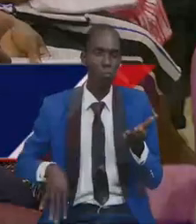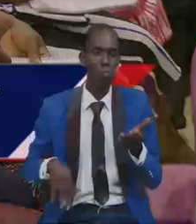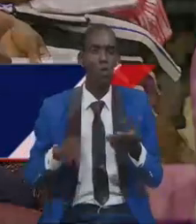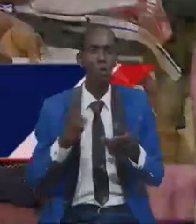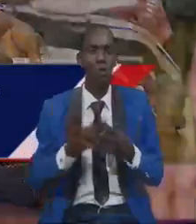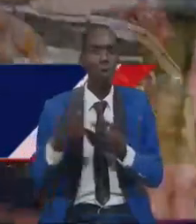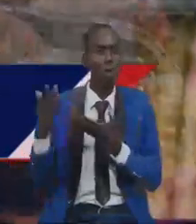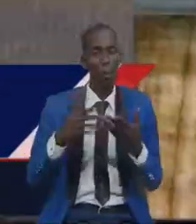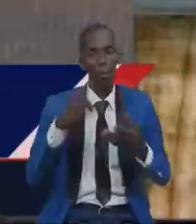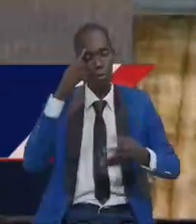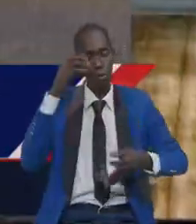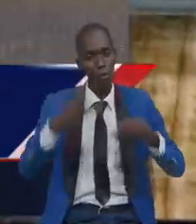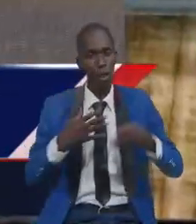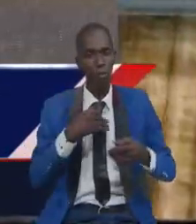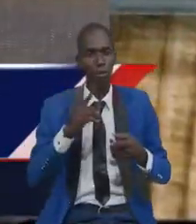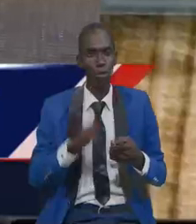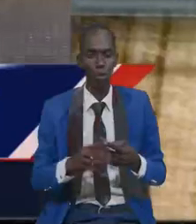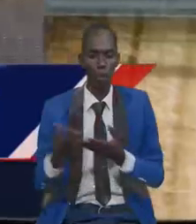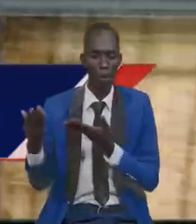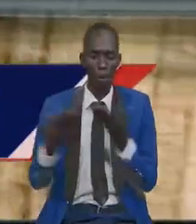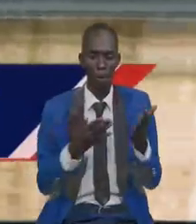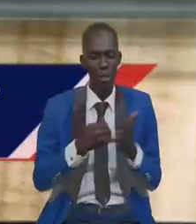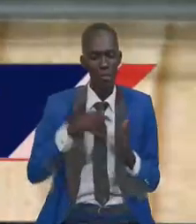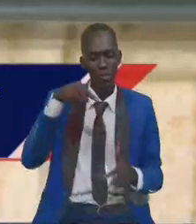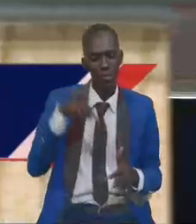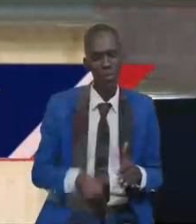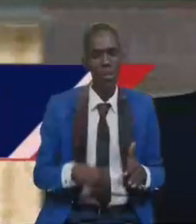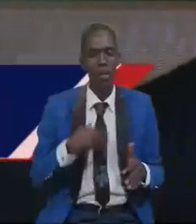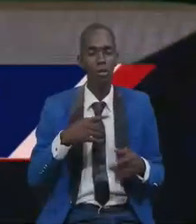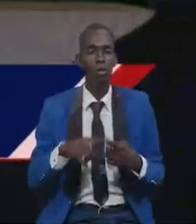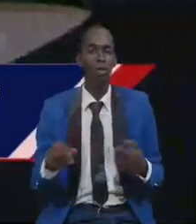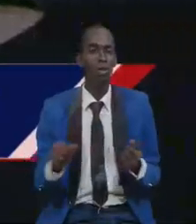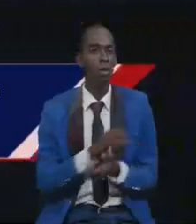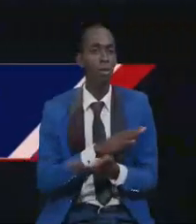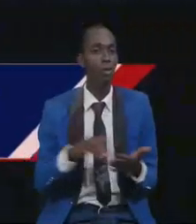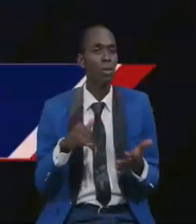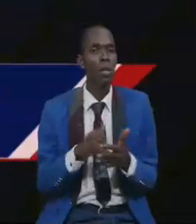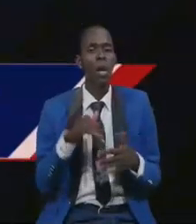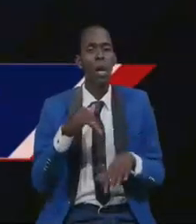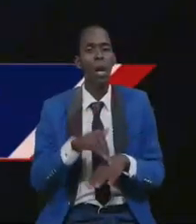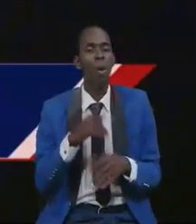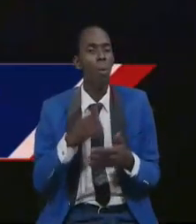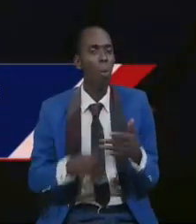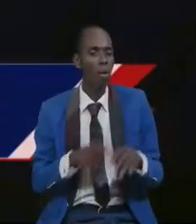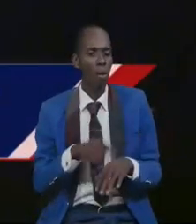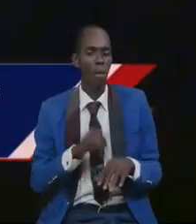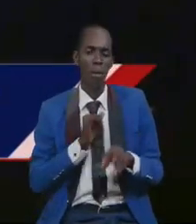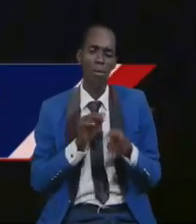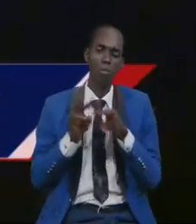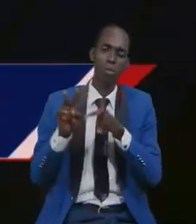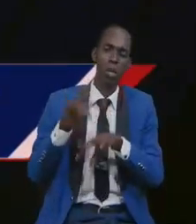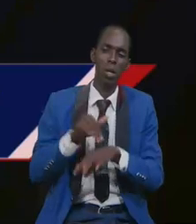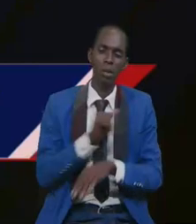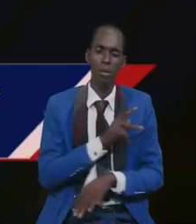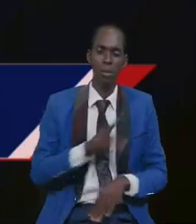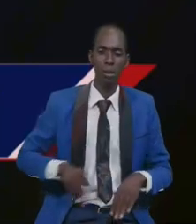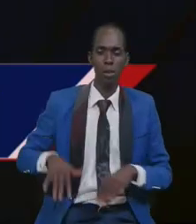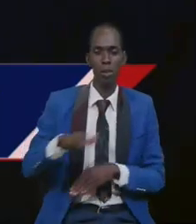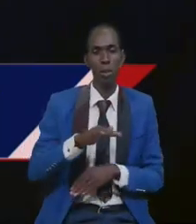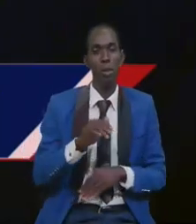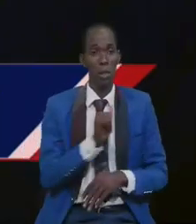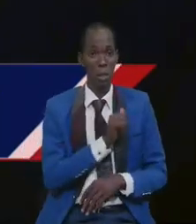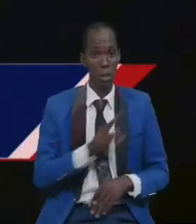de détruire, d'envoyer le jugement sur le royaume. Je regarde un royaume, je regarde un roi, je regarde